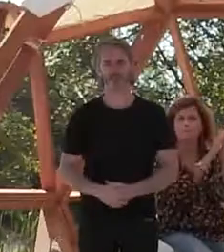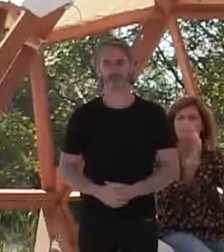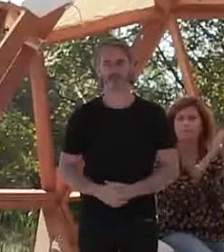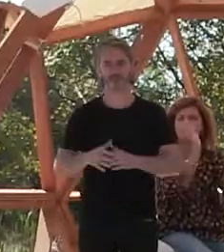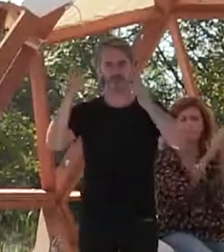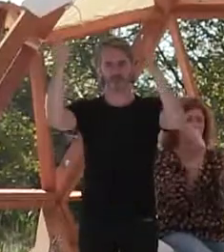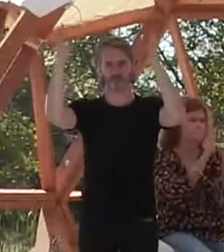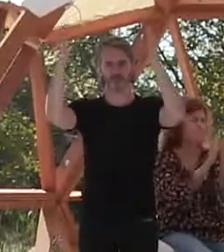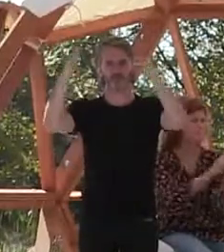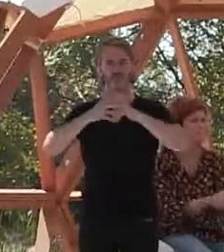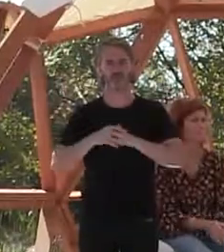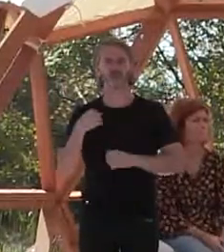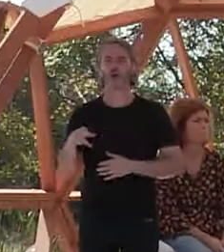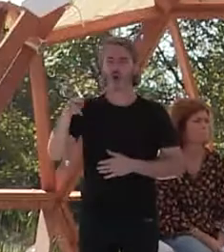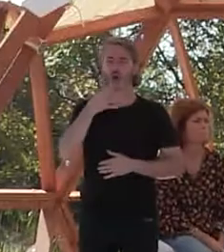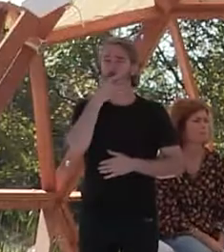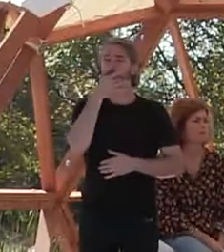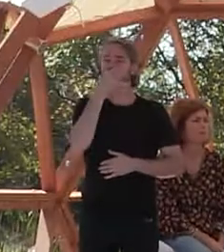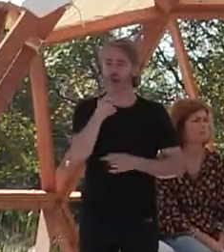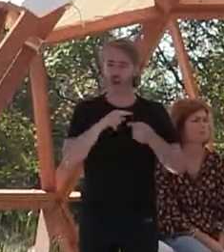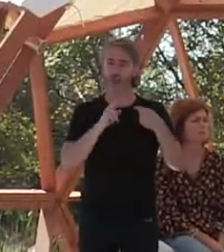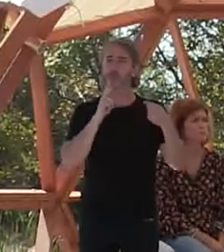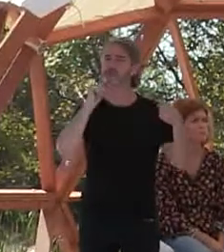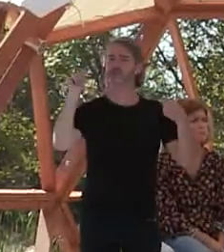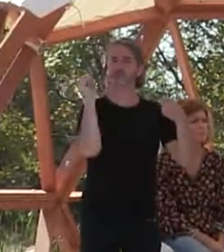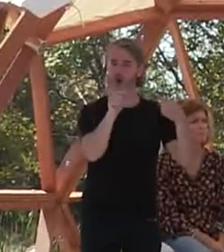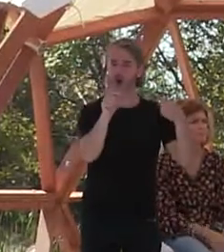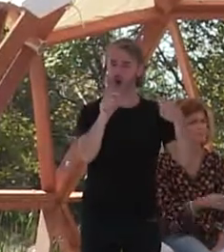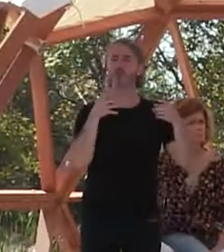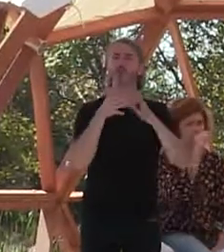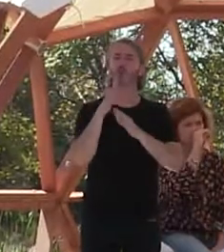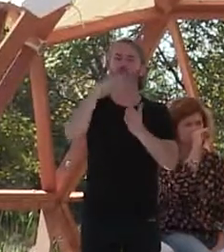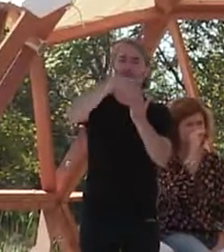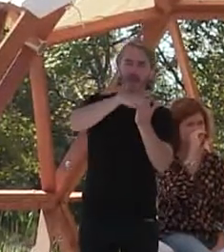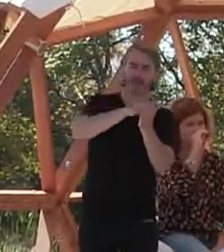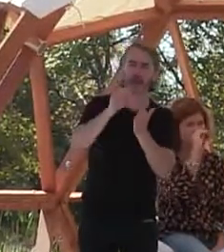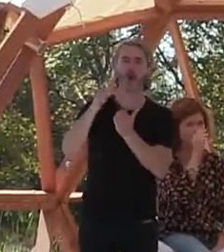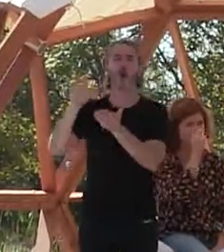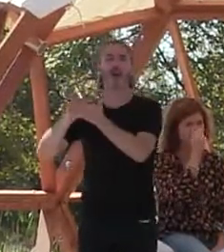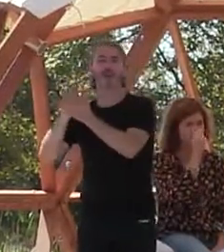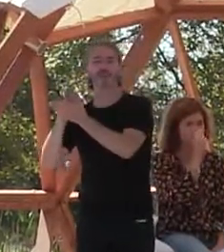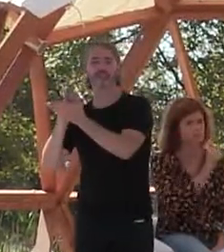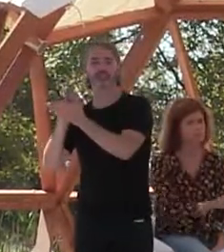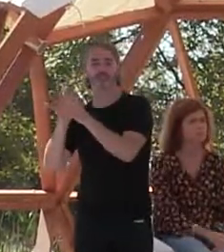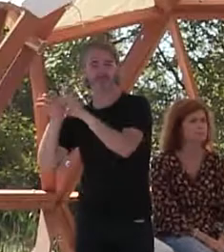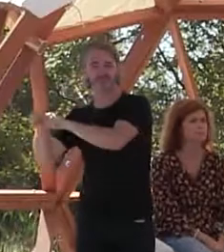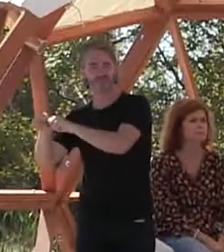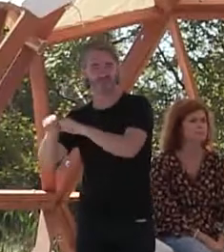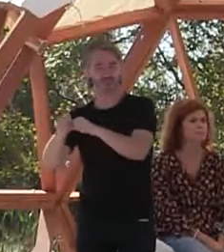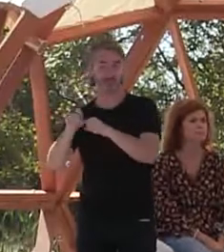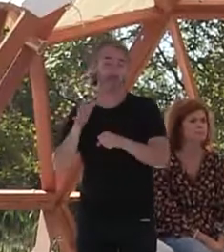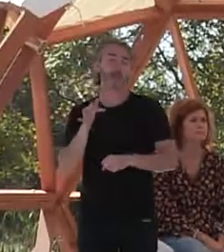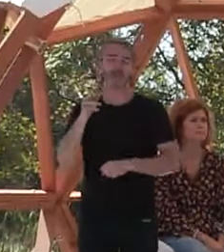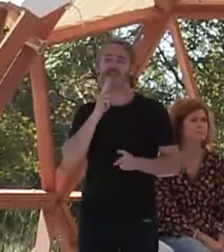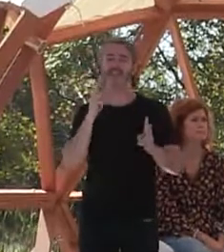Però no només diem vergonya per aquesta imatge de la Guàrdia Civil a una impremta o a un mitjà de comunicació, sinó que també podem dir,